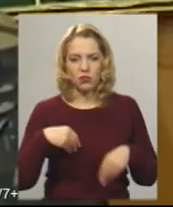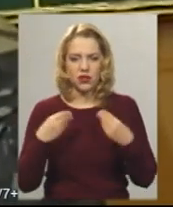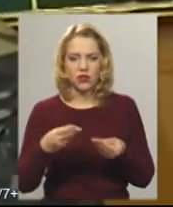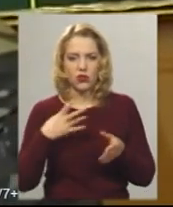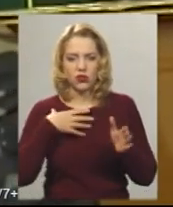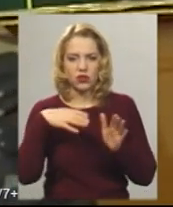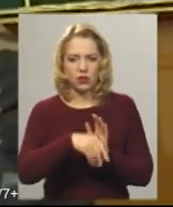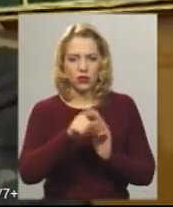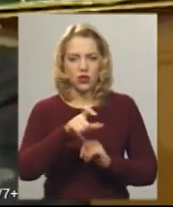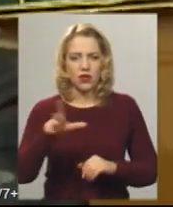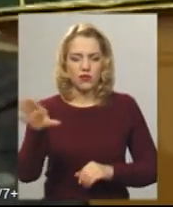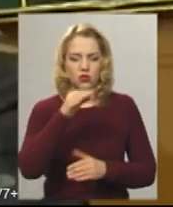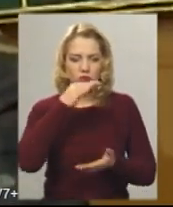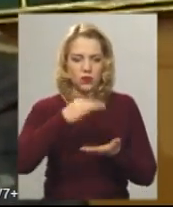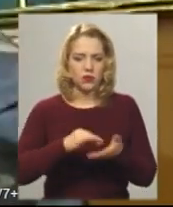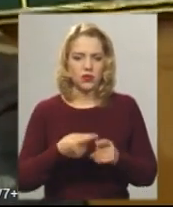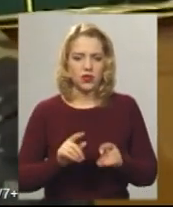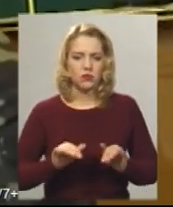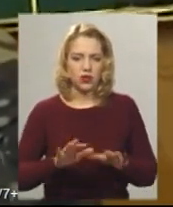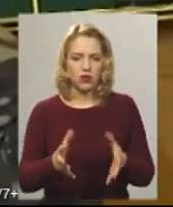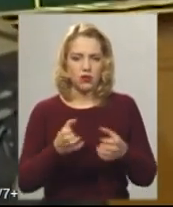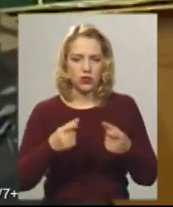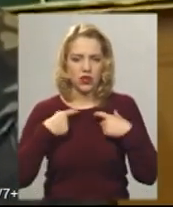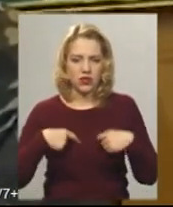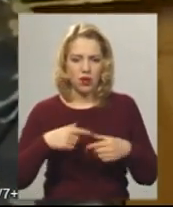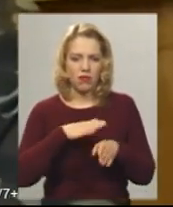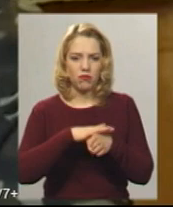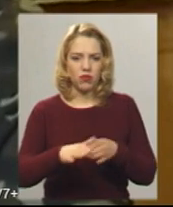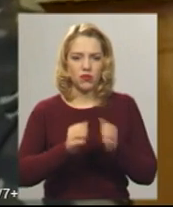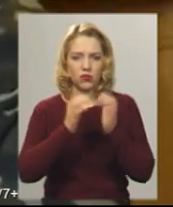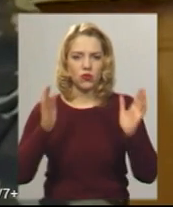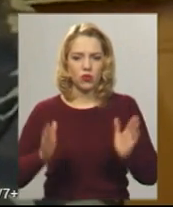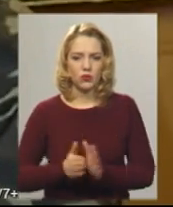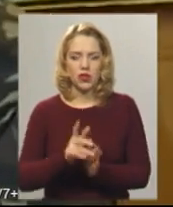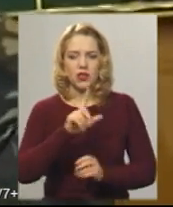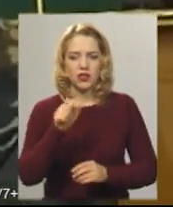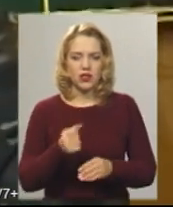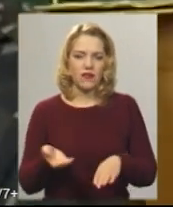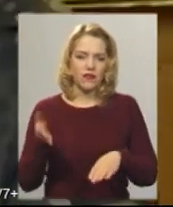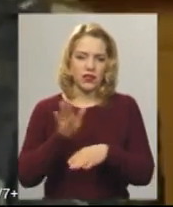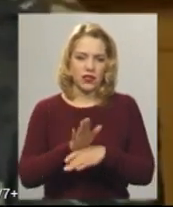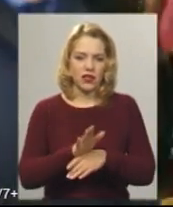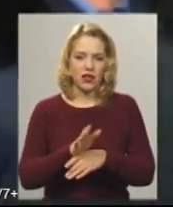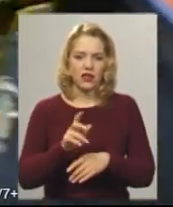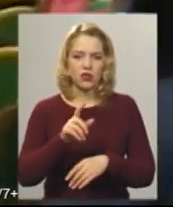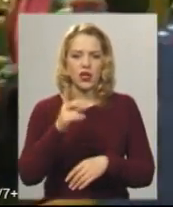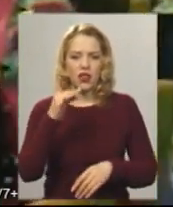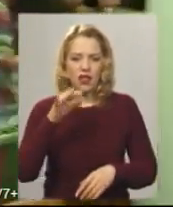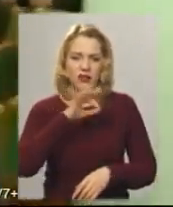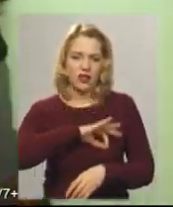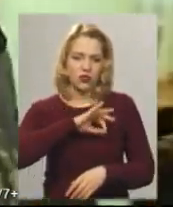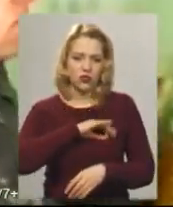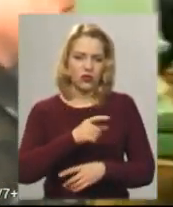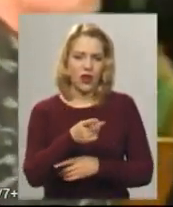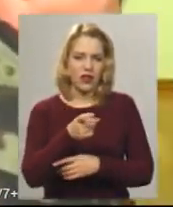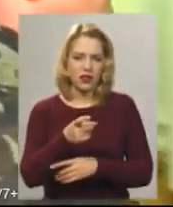людей. Всю відповідальність по указаних подіях беру на себе у повному обсязі за віддання наказу на застосування зброї. Одразу після